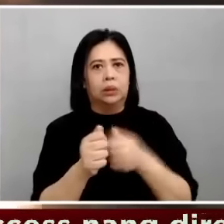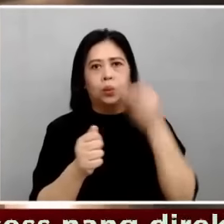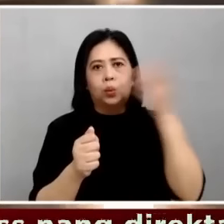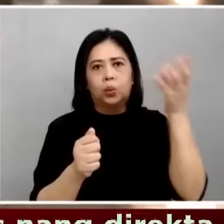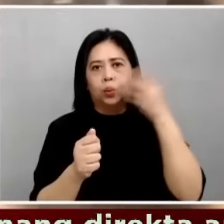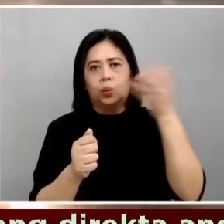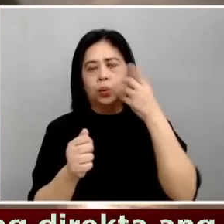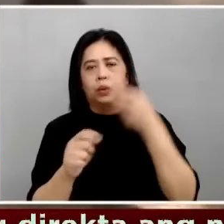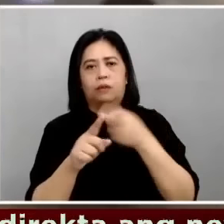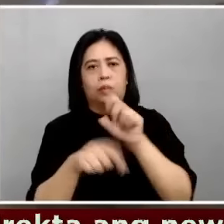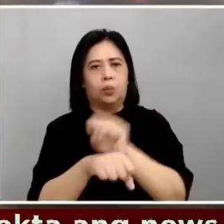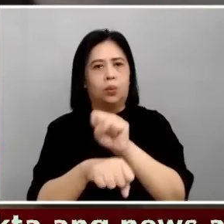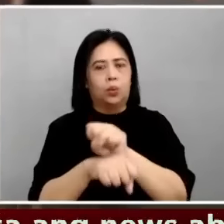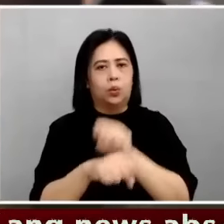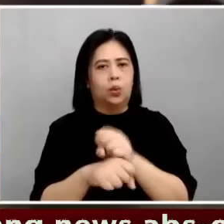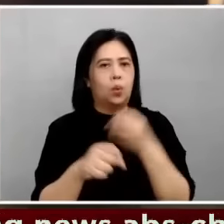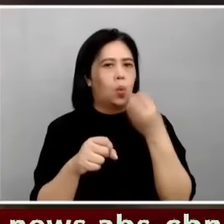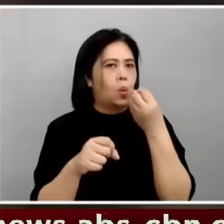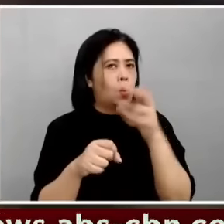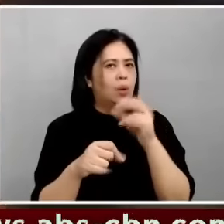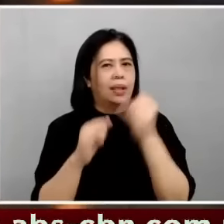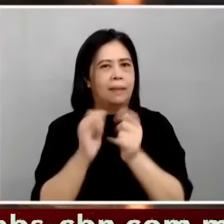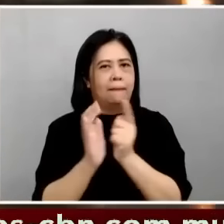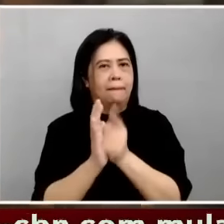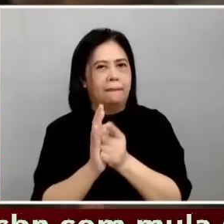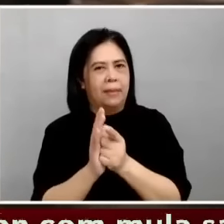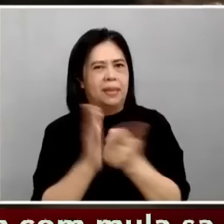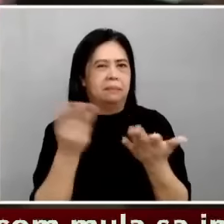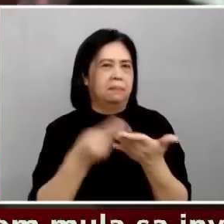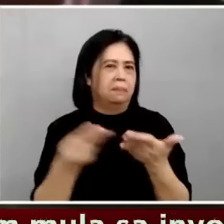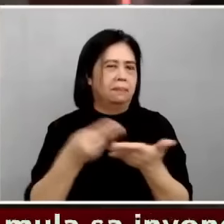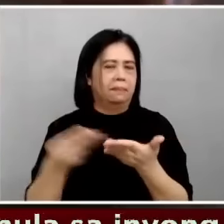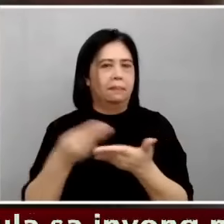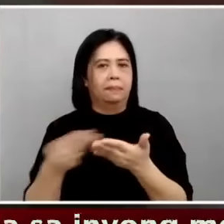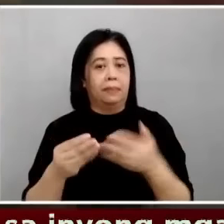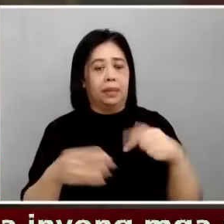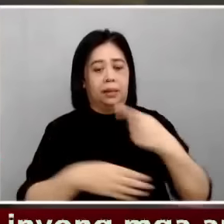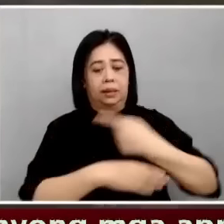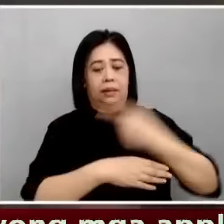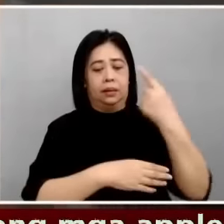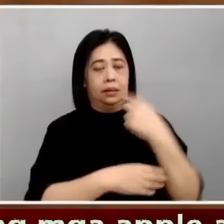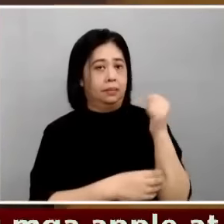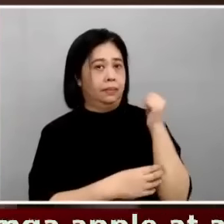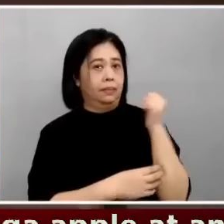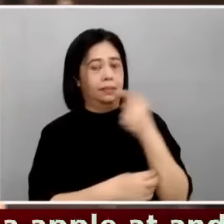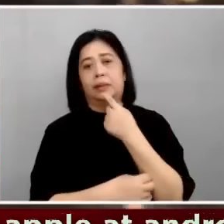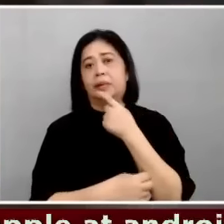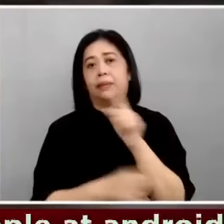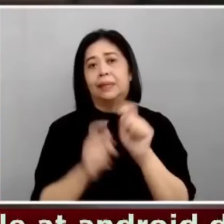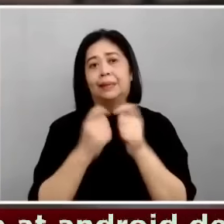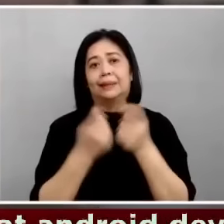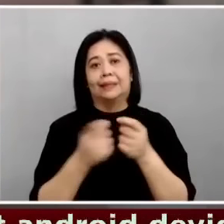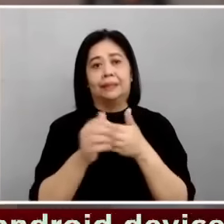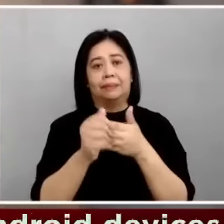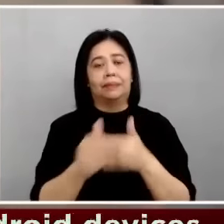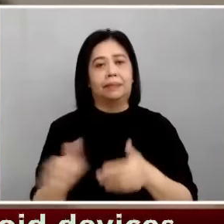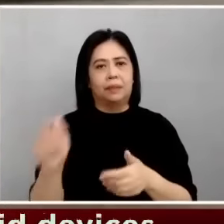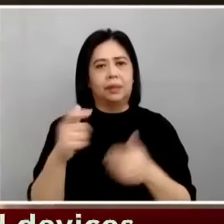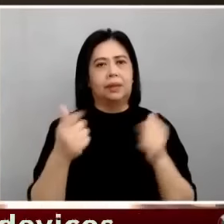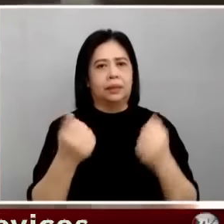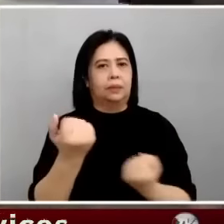sa kanilang mga trabaho o di kaya ay last minute na mga pamimili. Ito naman checkpoint sa aking likod. Sabi ng team leader, ma-augment pa